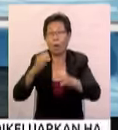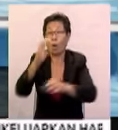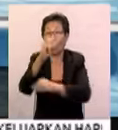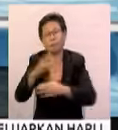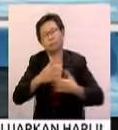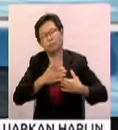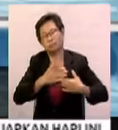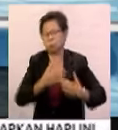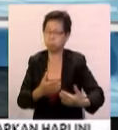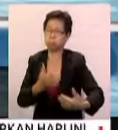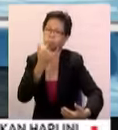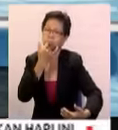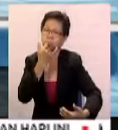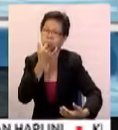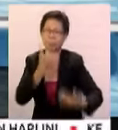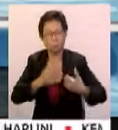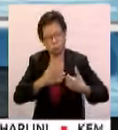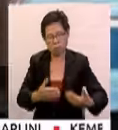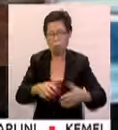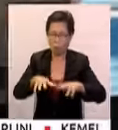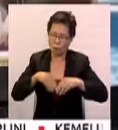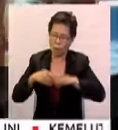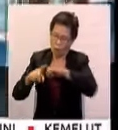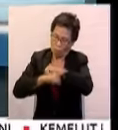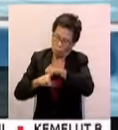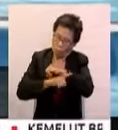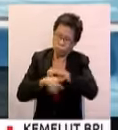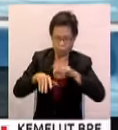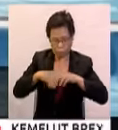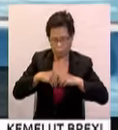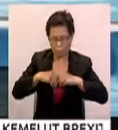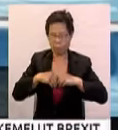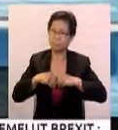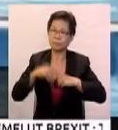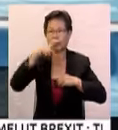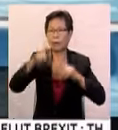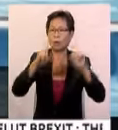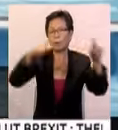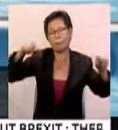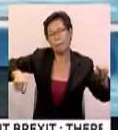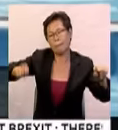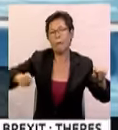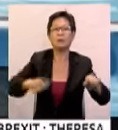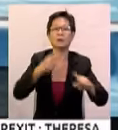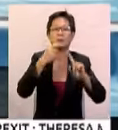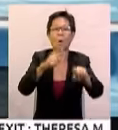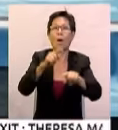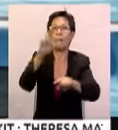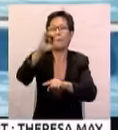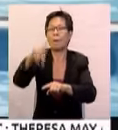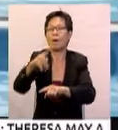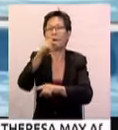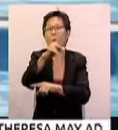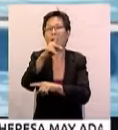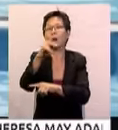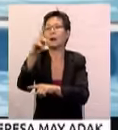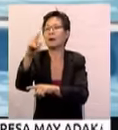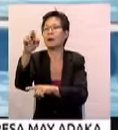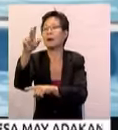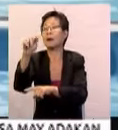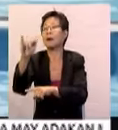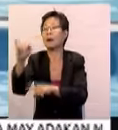bersalah dan memilih untuk menerima tawaran kompaun tersebut. Beliau menjawab soalan ahli Parlimen Kuala Krai Abdul Latif